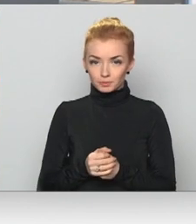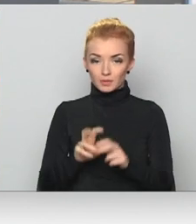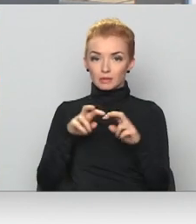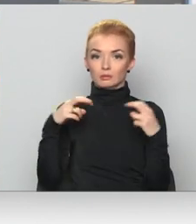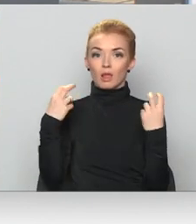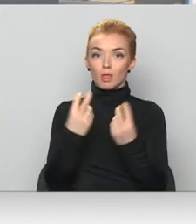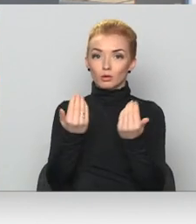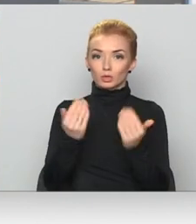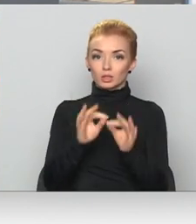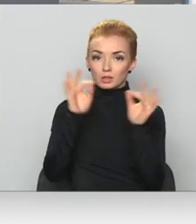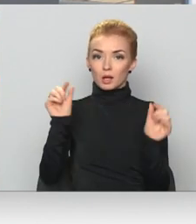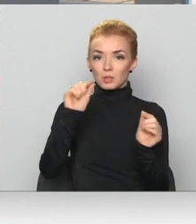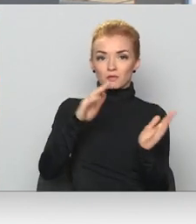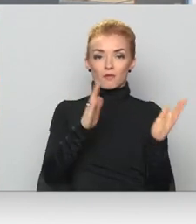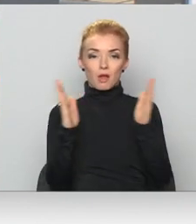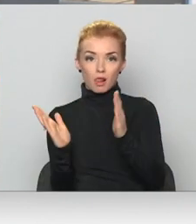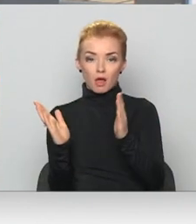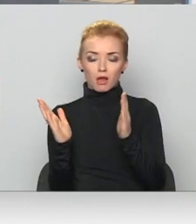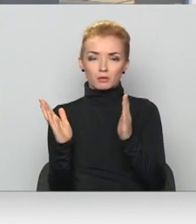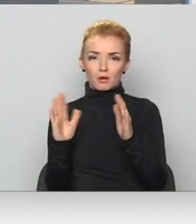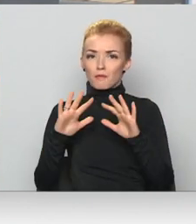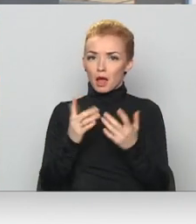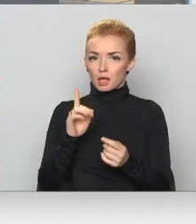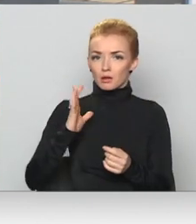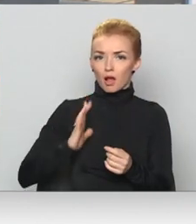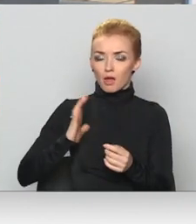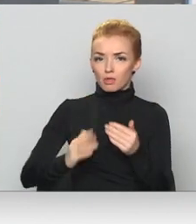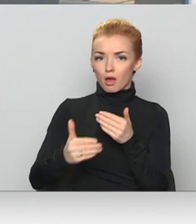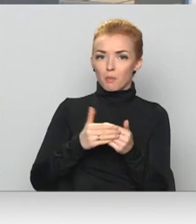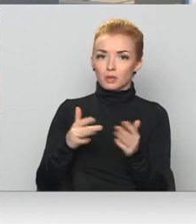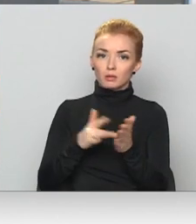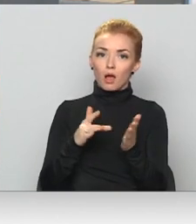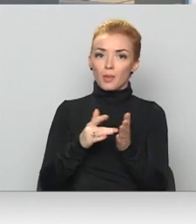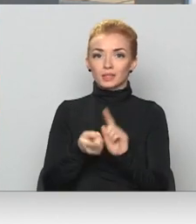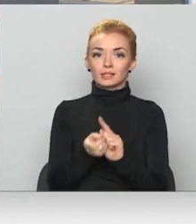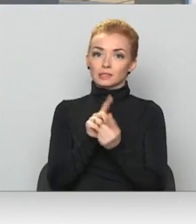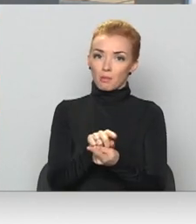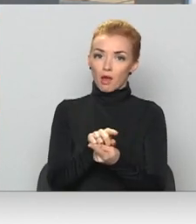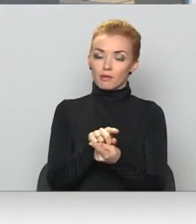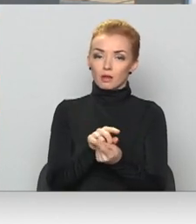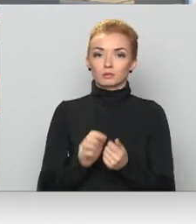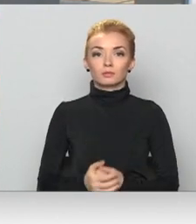nedaudz vēlāk, nekā bija plānots, bet saki, kā izskatās, vai ir gaidāms kādas izmaiņas vakar pieņemtajos lēmumos?